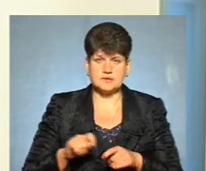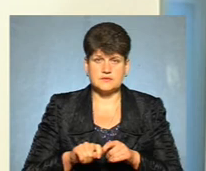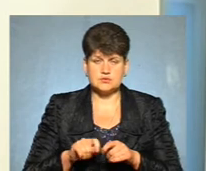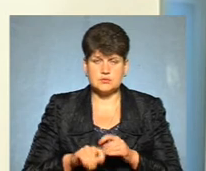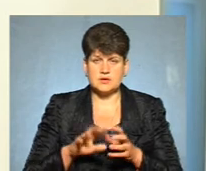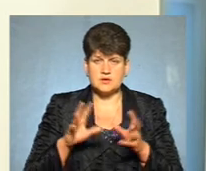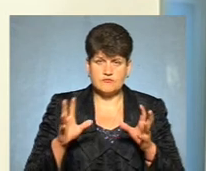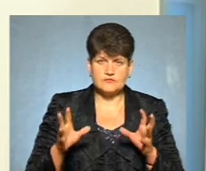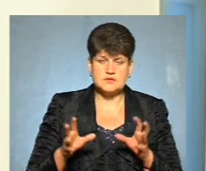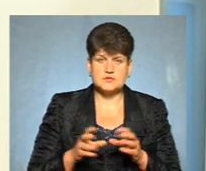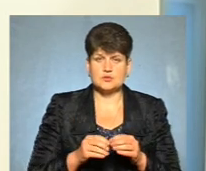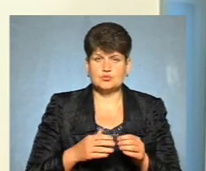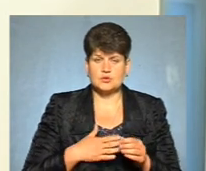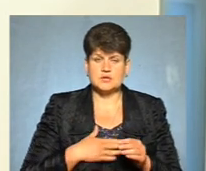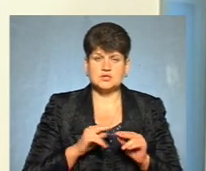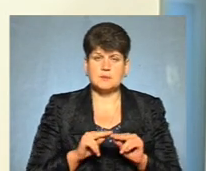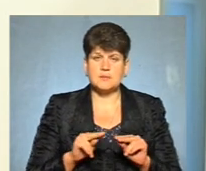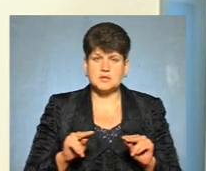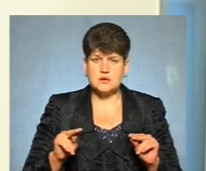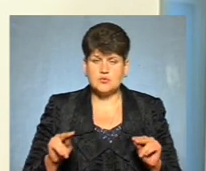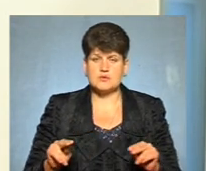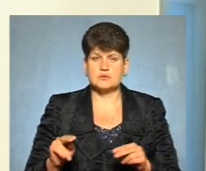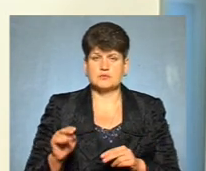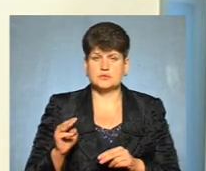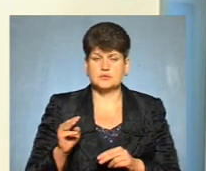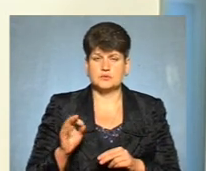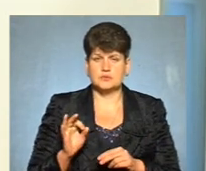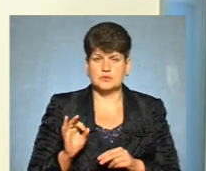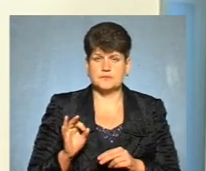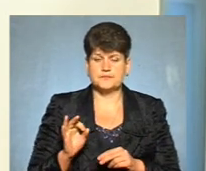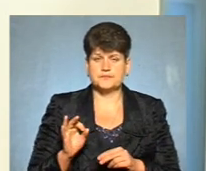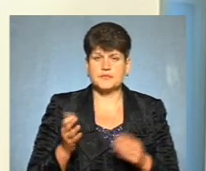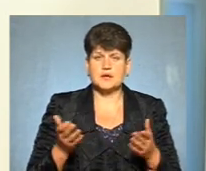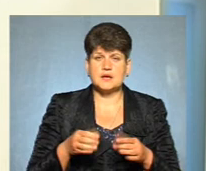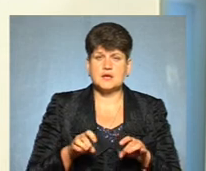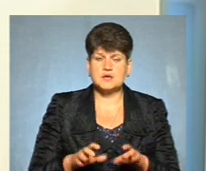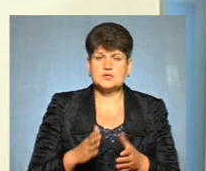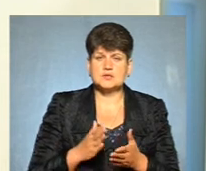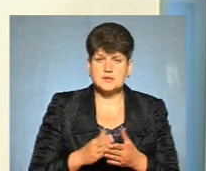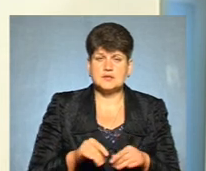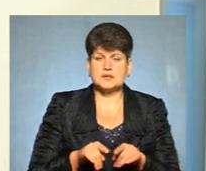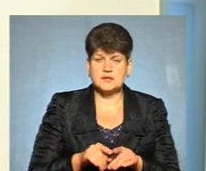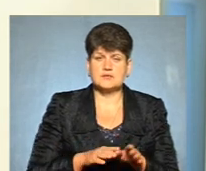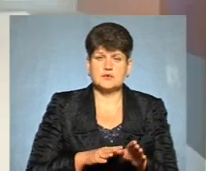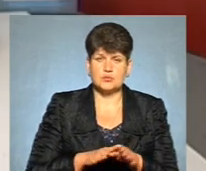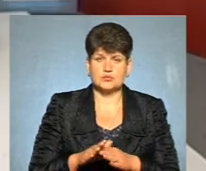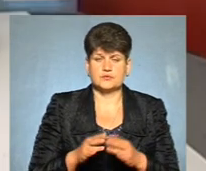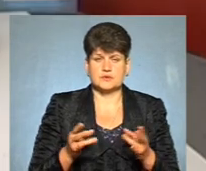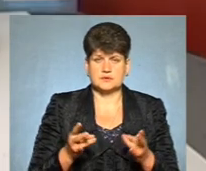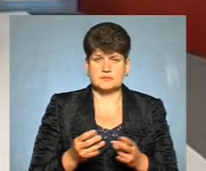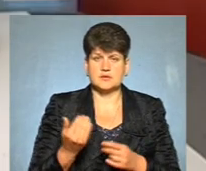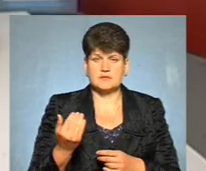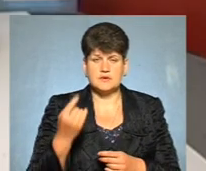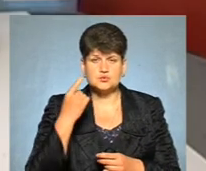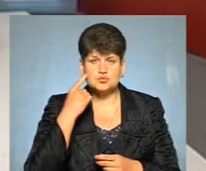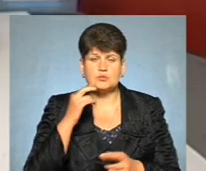цілому наших і педагогів. То є, яке рішення є, його таке треба виконувати. На вашу думку, от